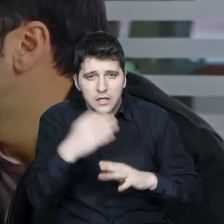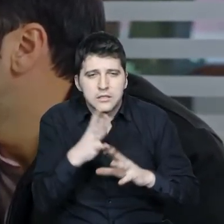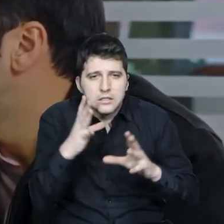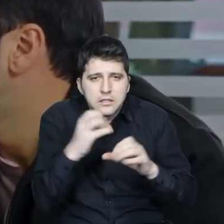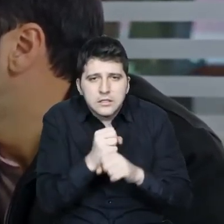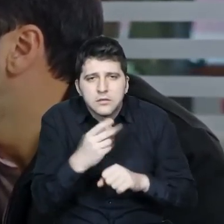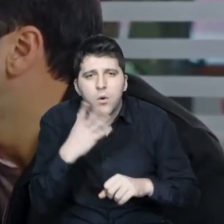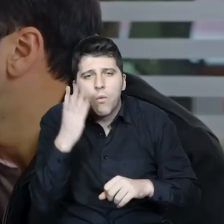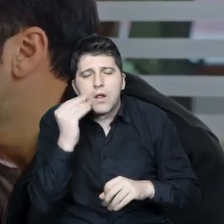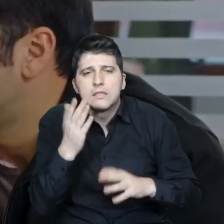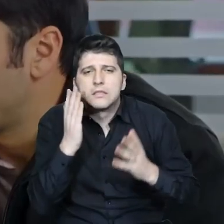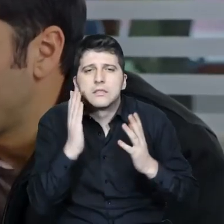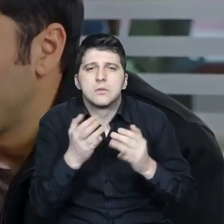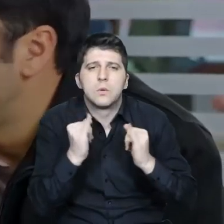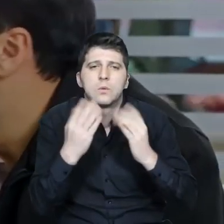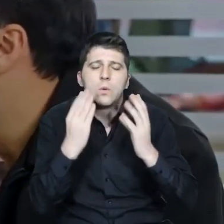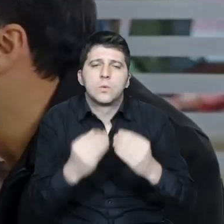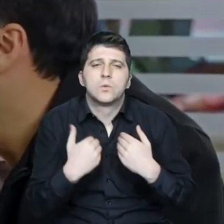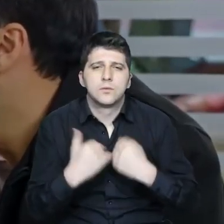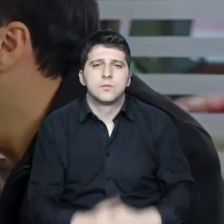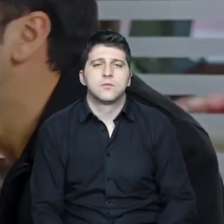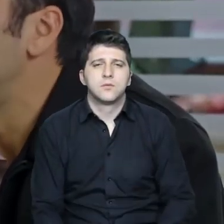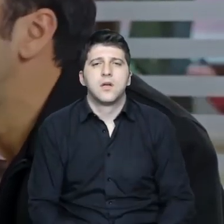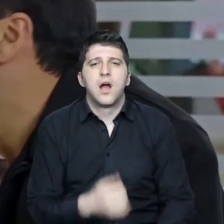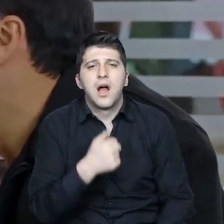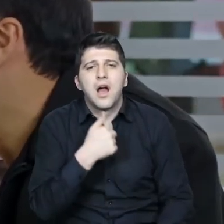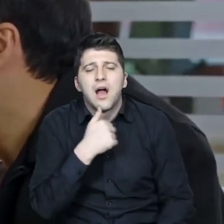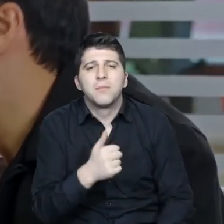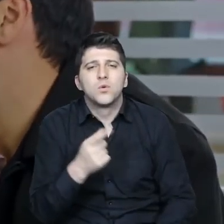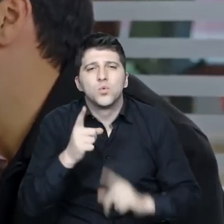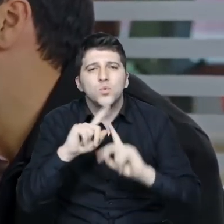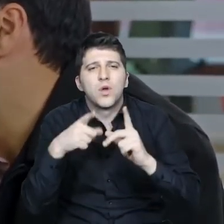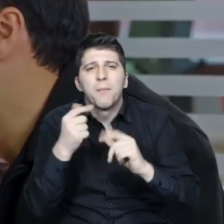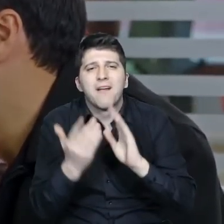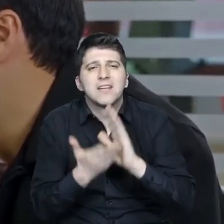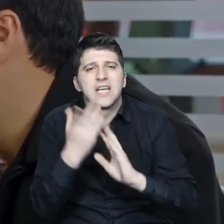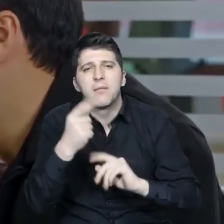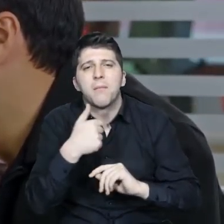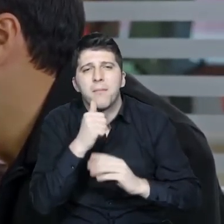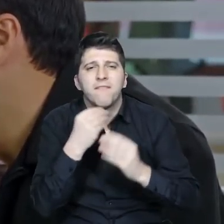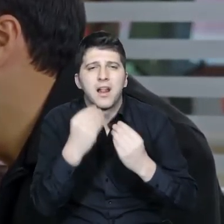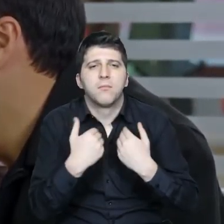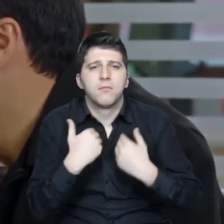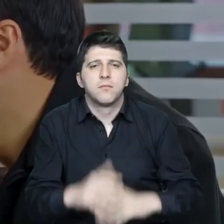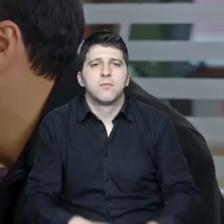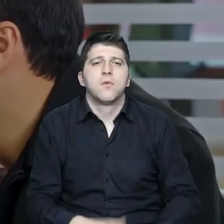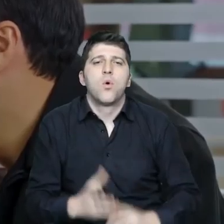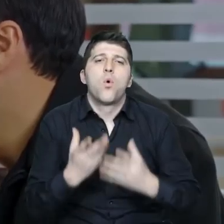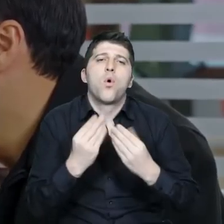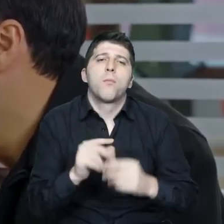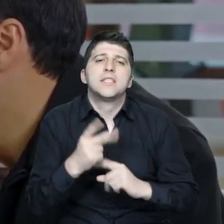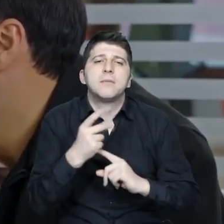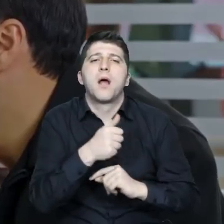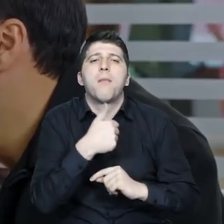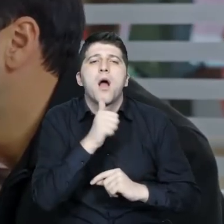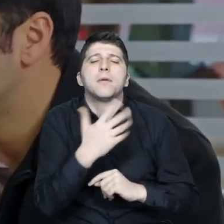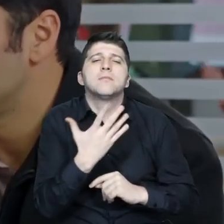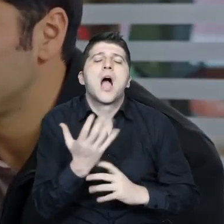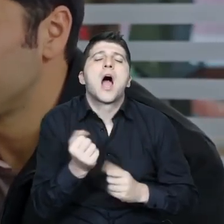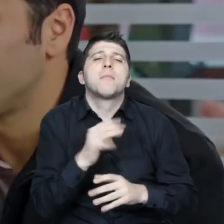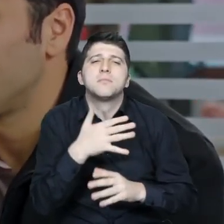kestik. Penguen şekli. Abi, dükkandan kalan parayı İbrahim abiye verin. Olmaz oğlum, bilmiyor musun? İbrahim abi